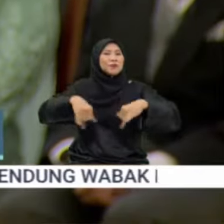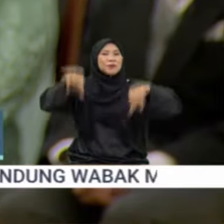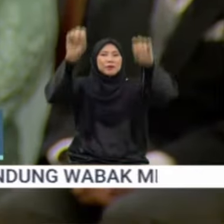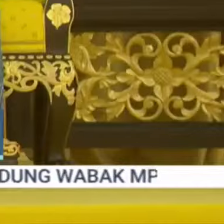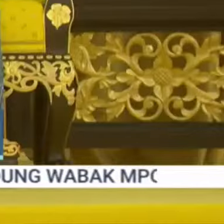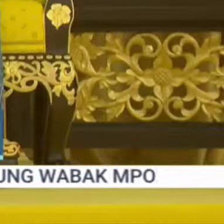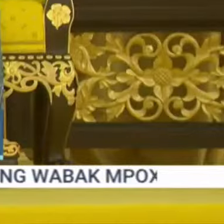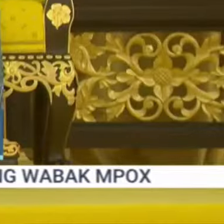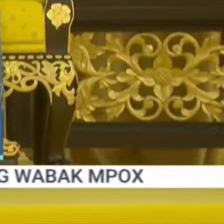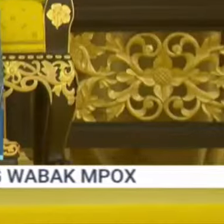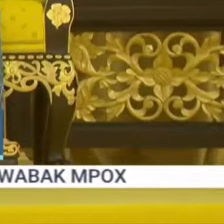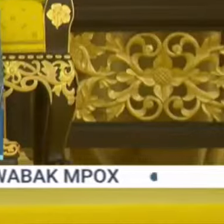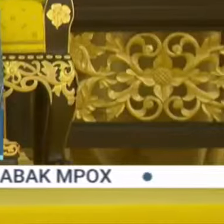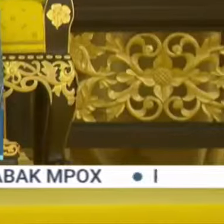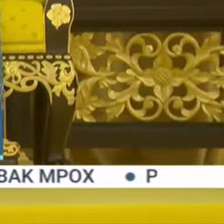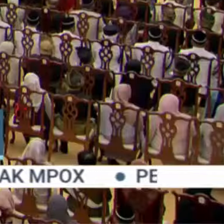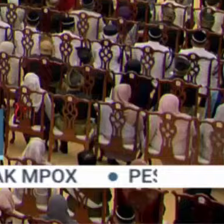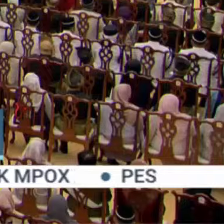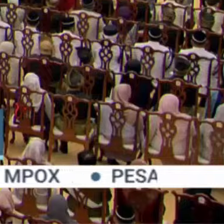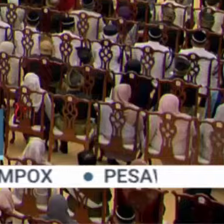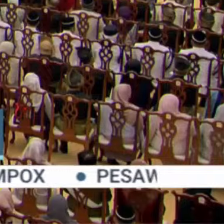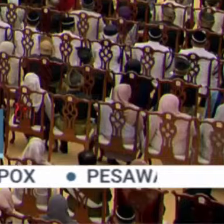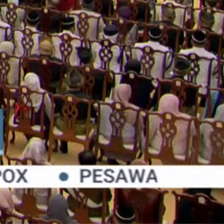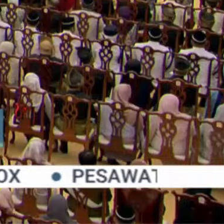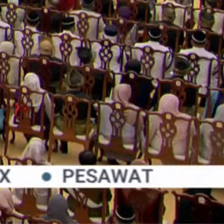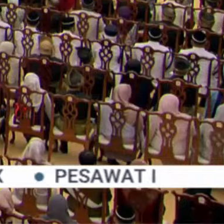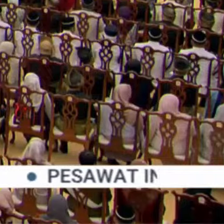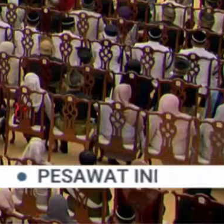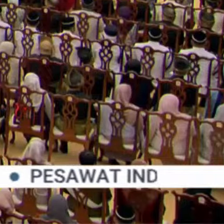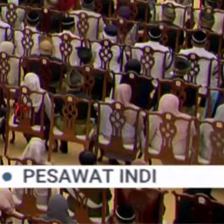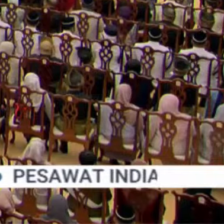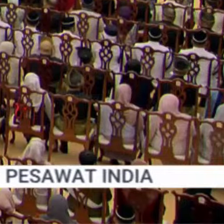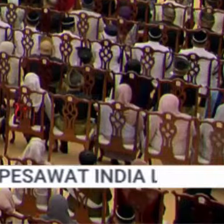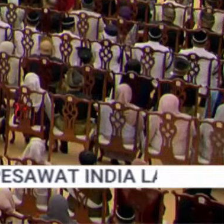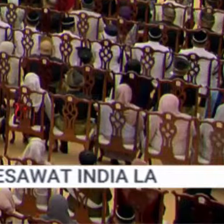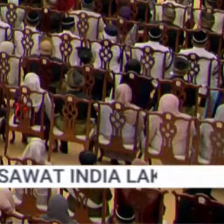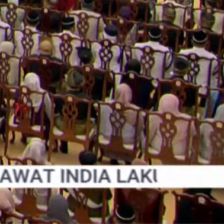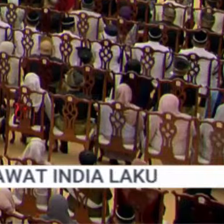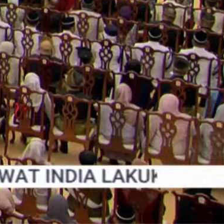Kerajaan komited pastikan negara stabil dan mesra perniagaan.